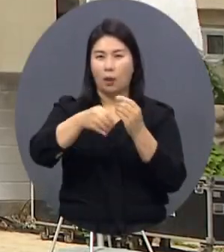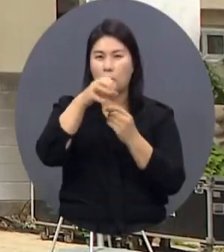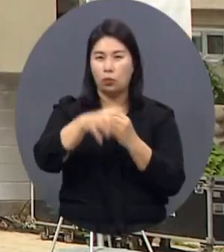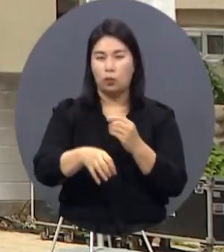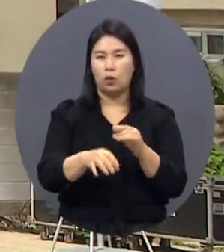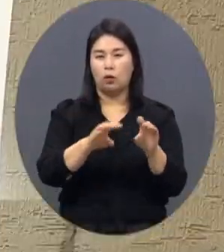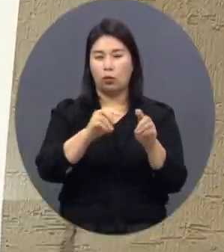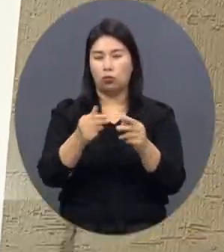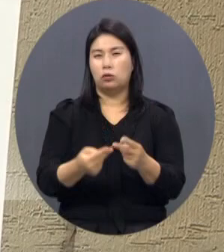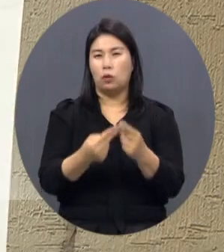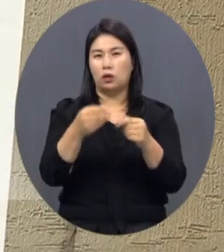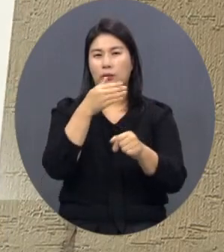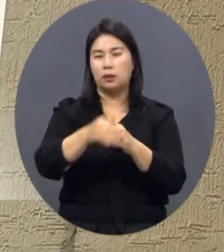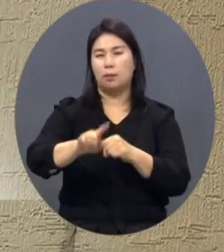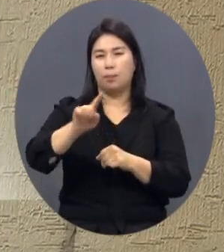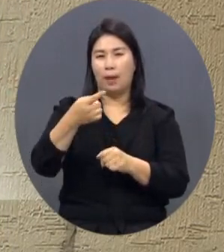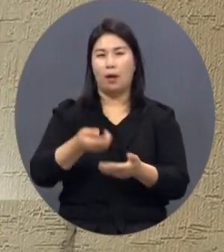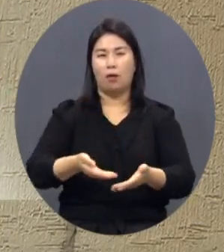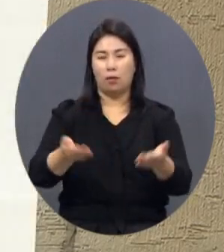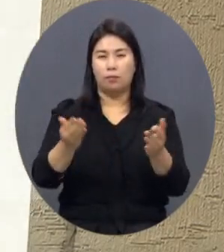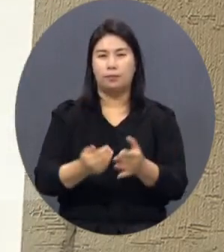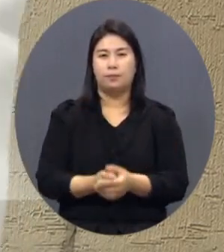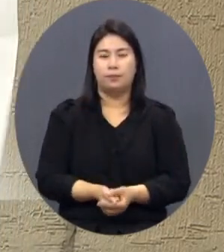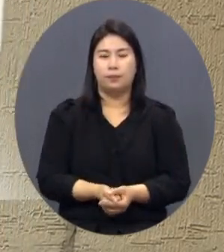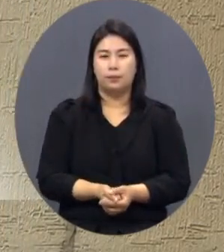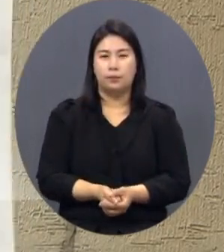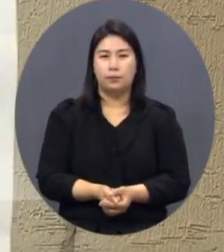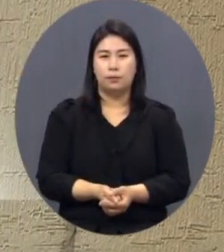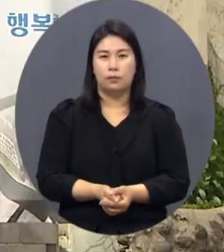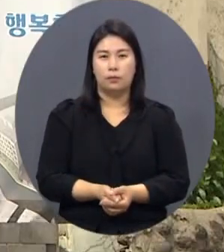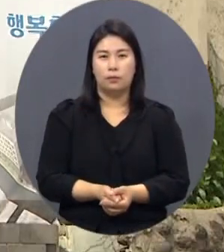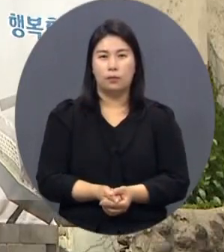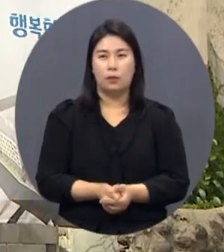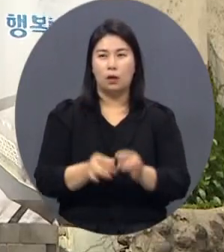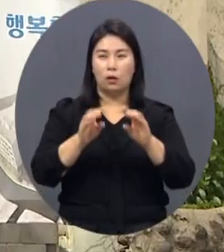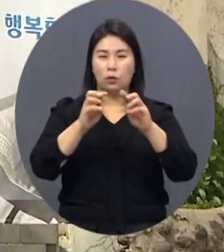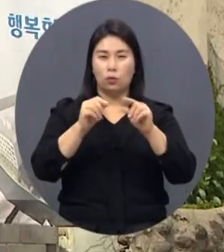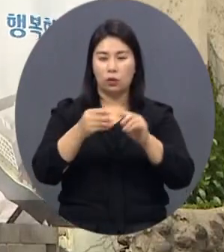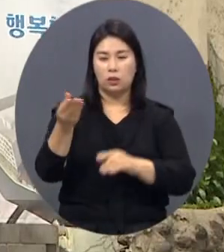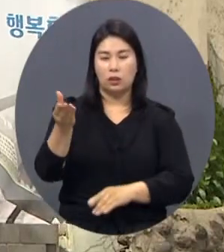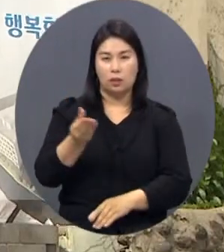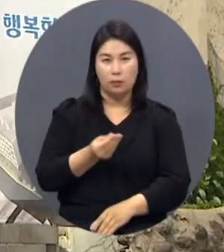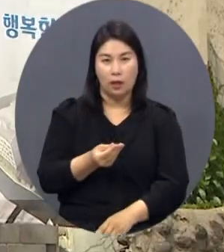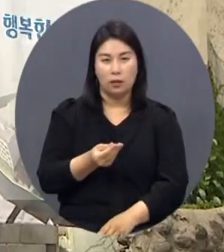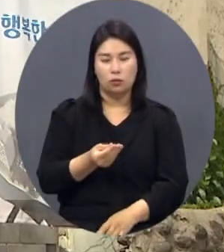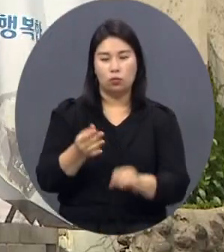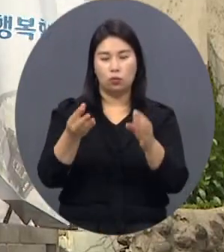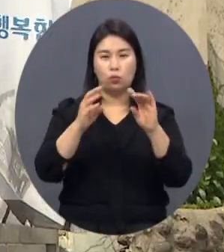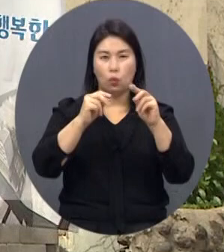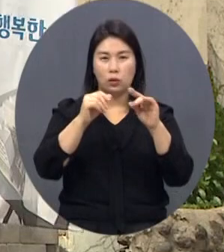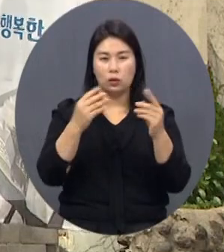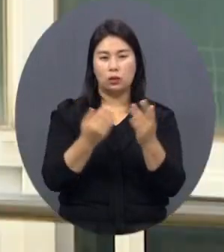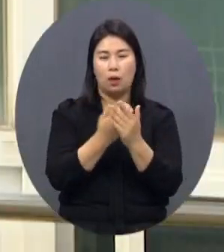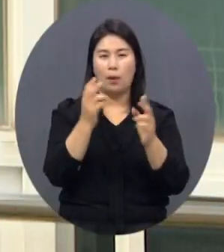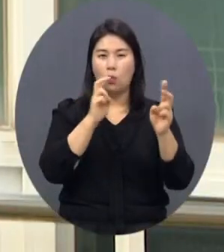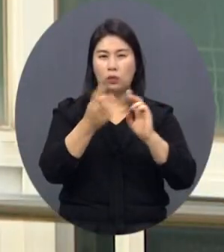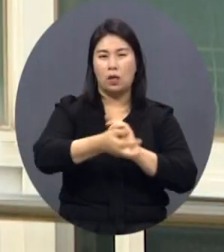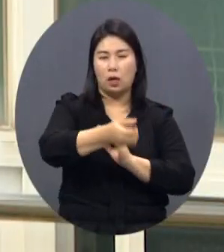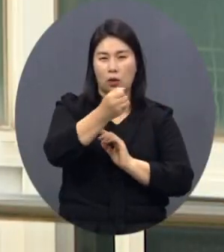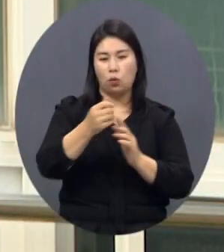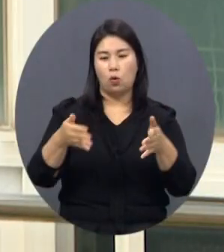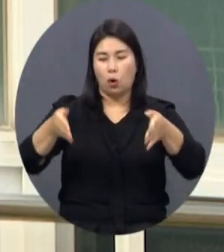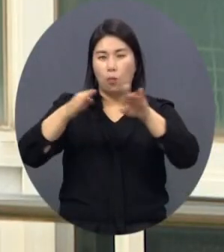지정 100세대를 공급한다고 밝습니다 는 토지는 개발공사가 같고